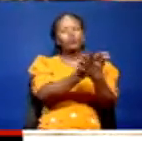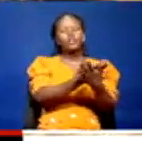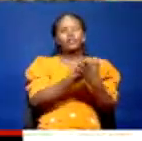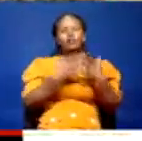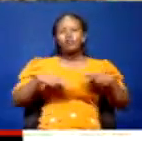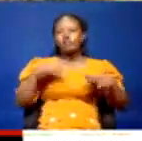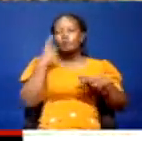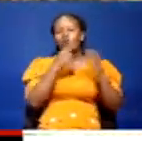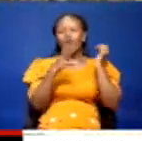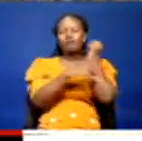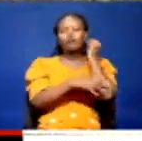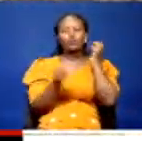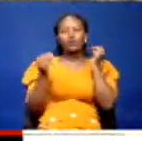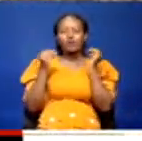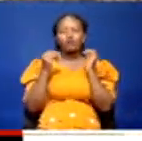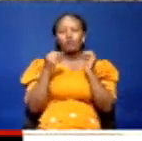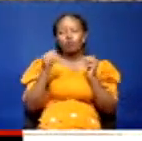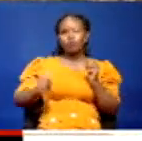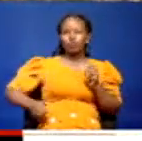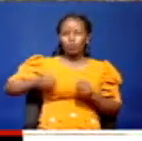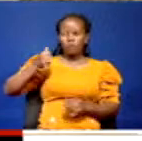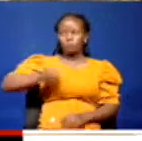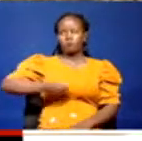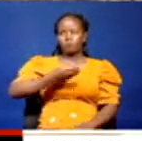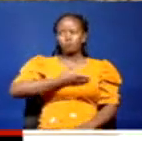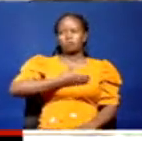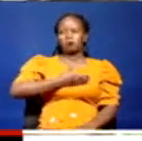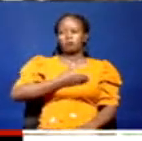their own selfish gains.